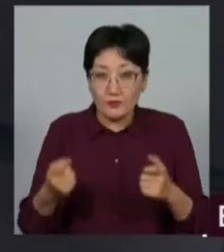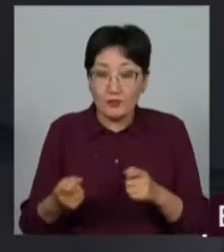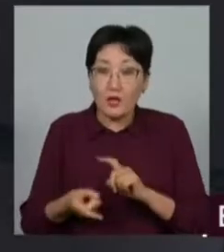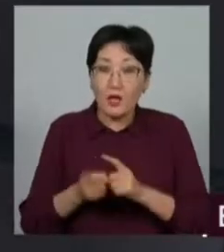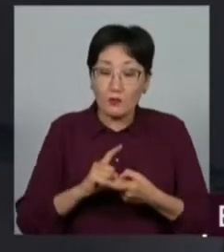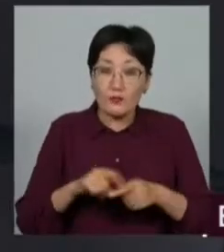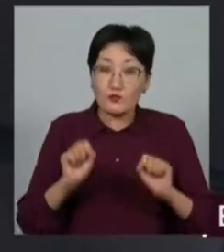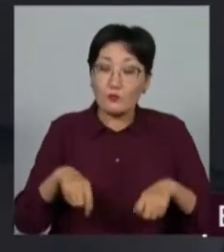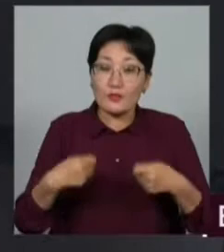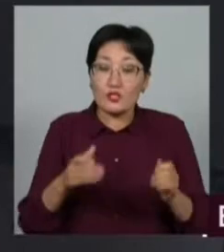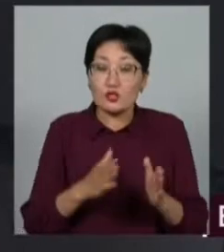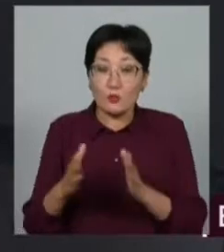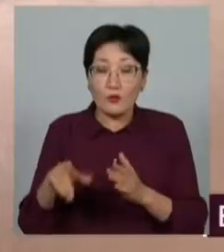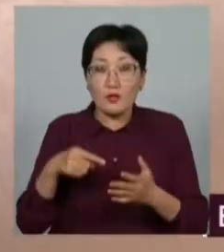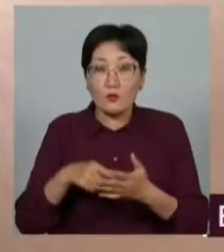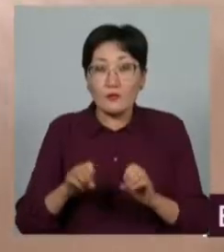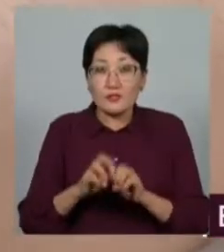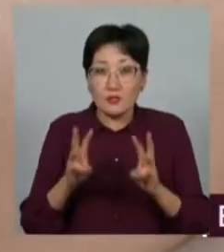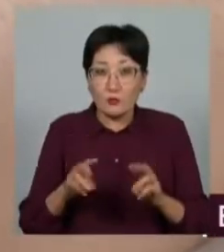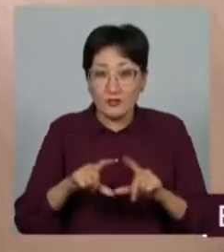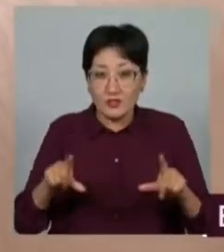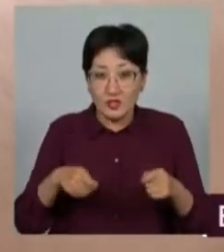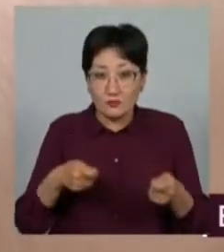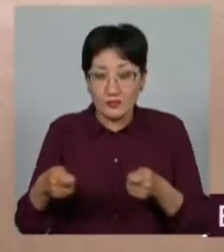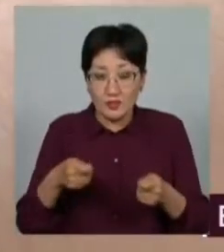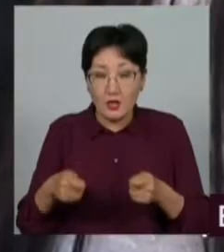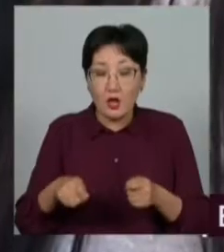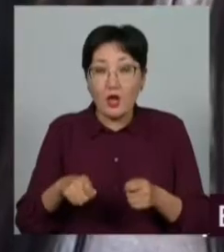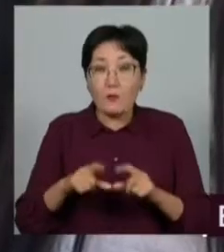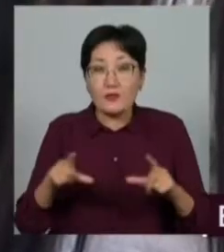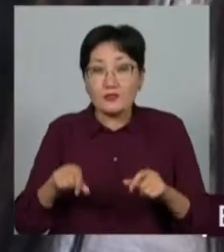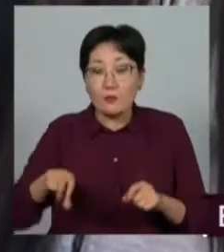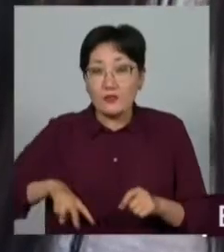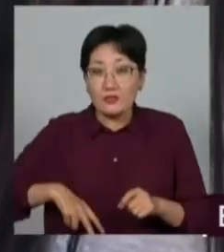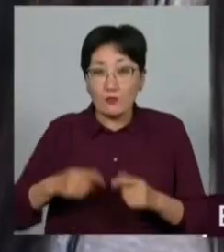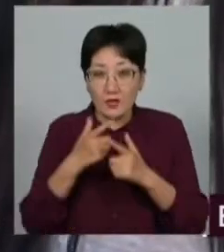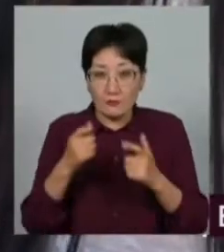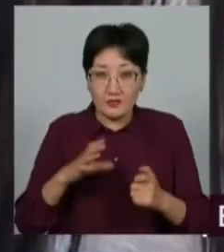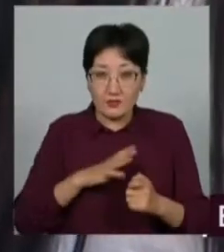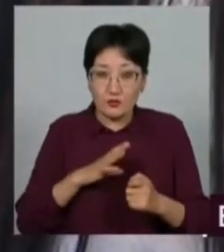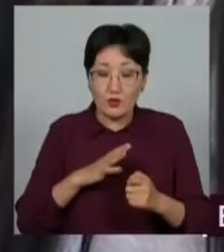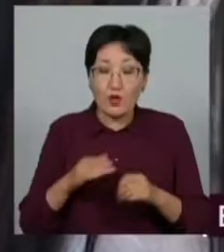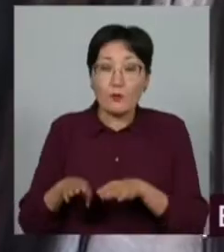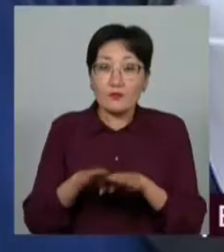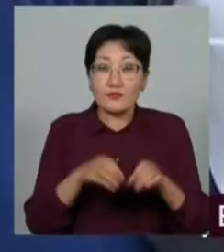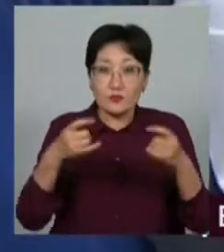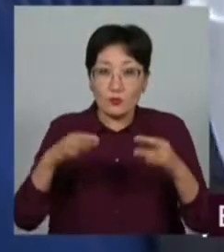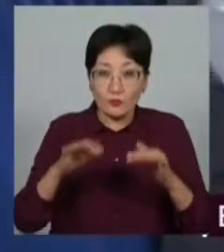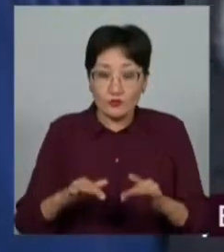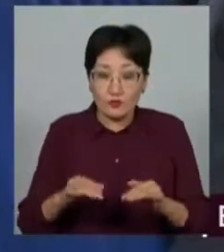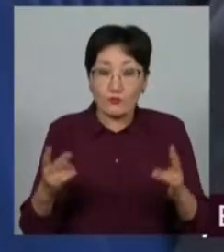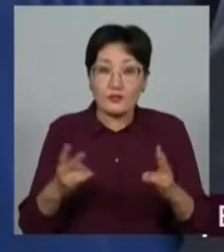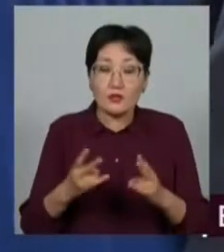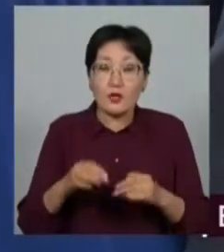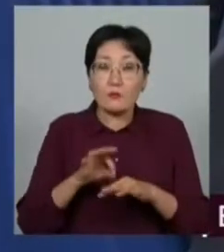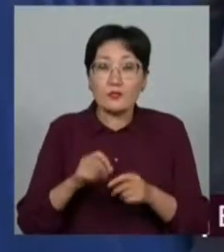мүмкіндік беретін жүйе туралы қалалық цифрландыру басқармасының деректерді басқару бөлімінің басшысы мәлімді. Ол бірыңғай деректер базасын құру